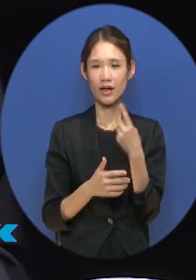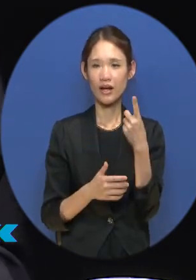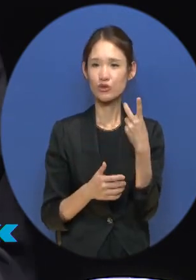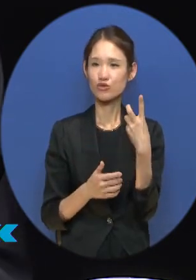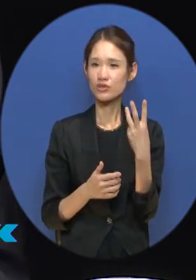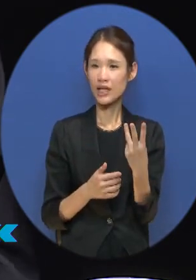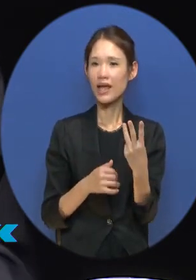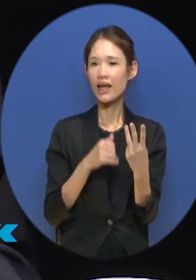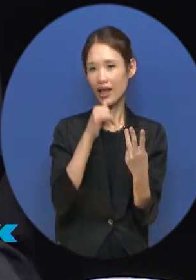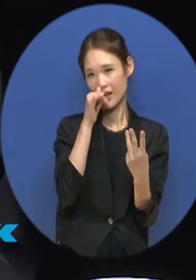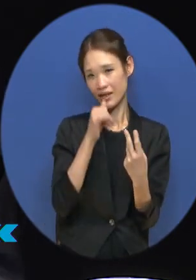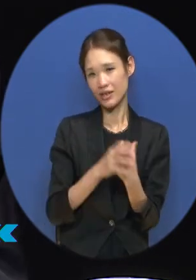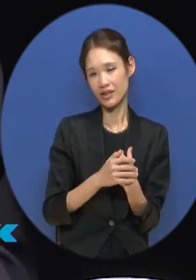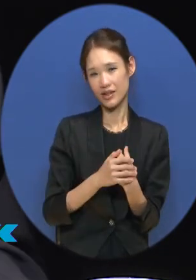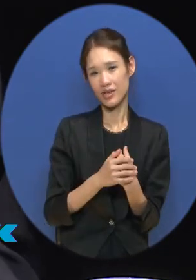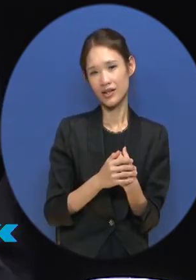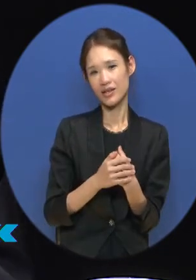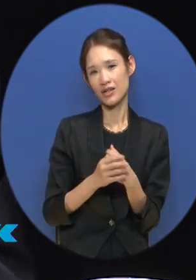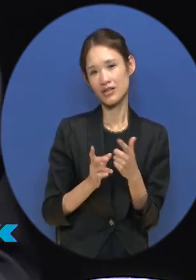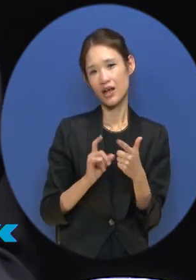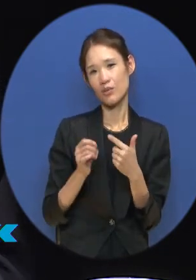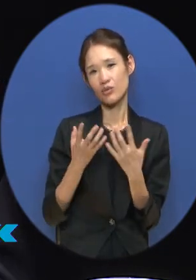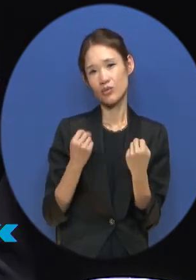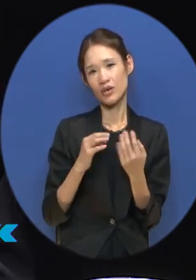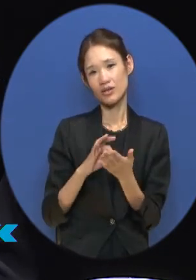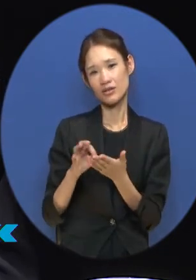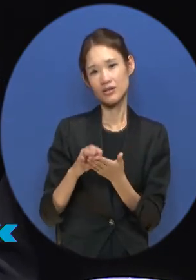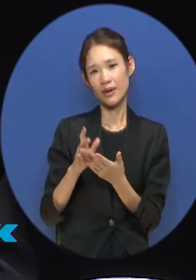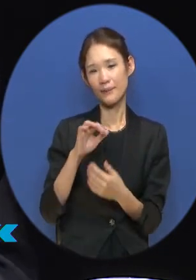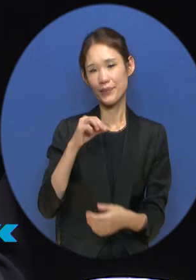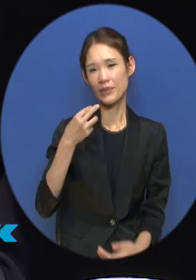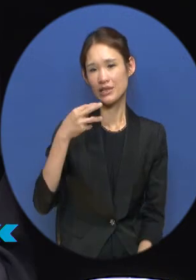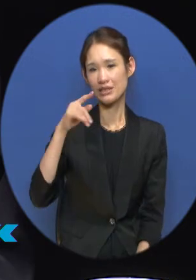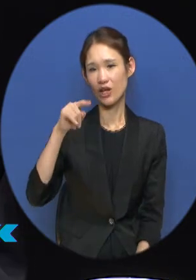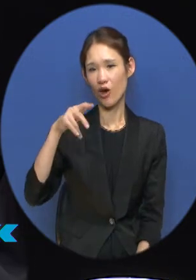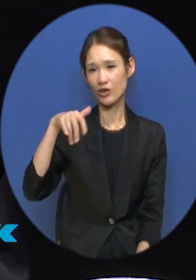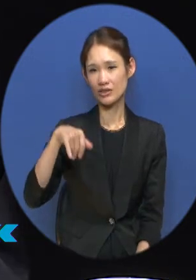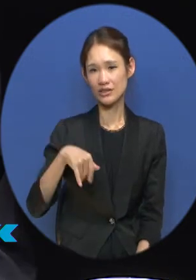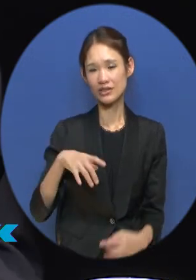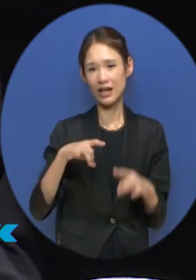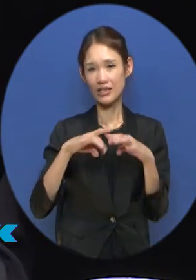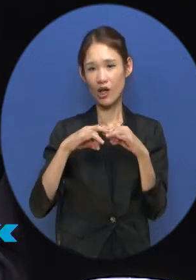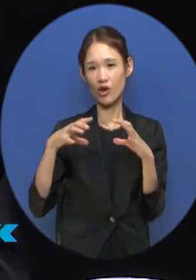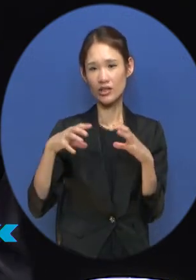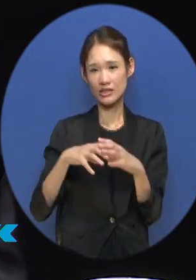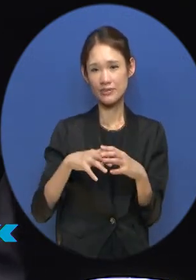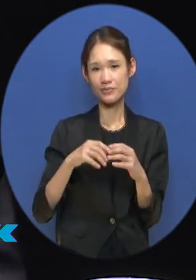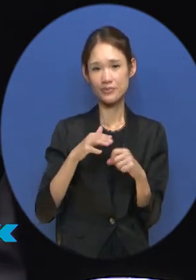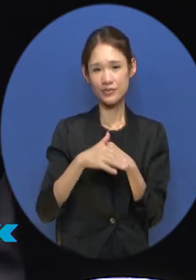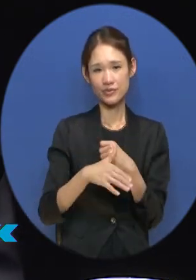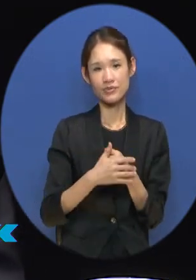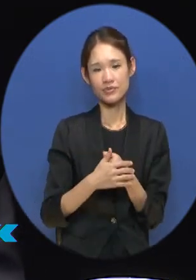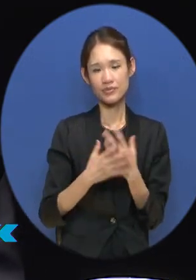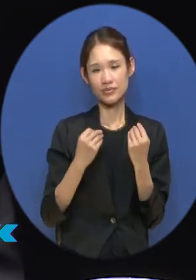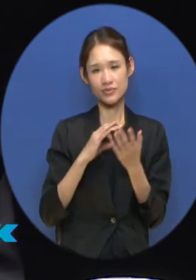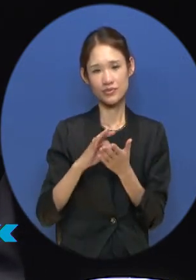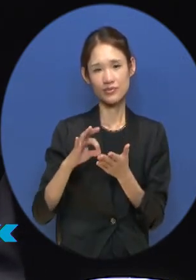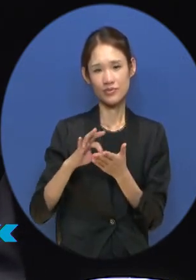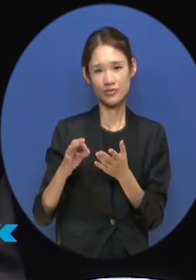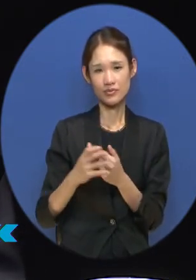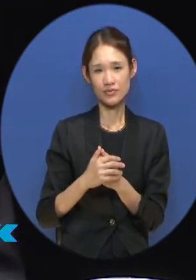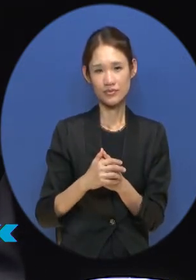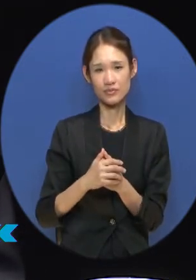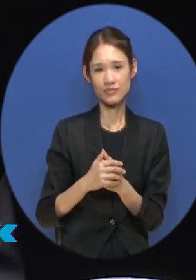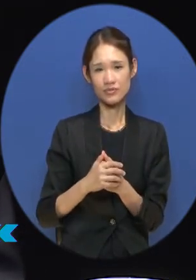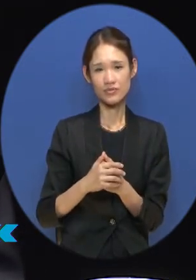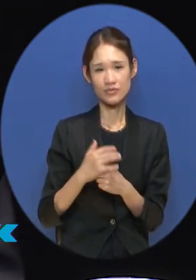가지로 나눌 수가 있습니다. 그런데 대략 많이 쓰는 게 필터식하고 전기집진식 그렇죠. 이것들이 많이 쓰는데